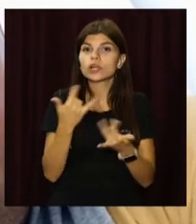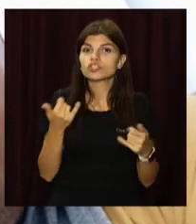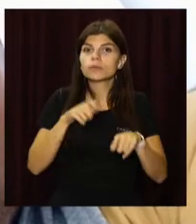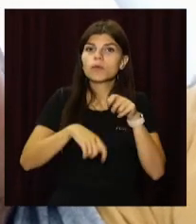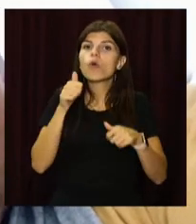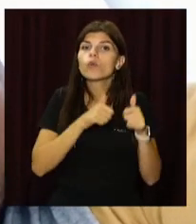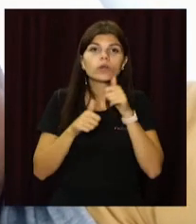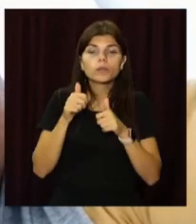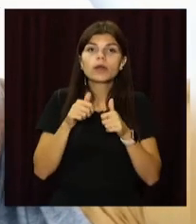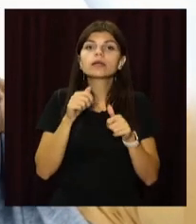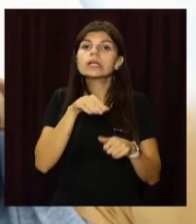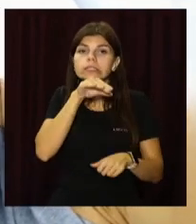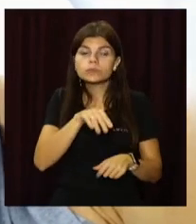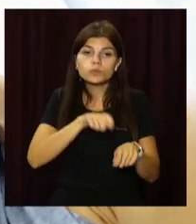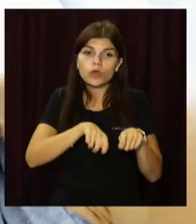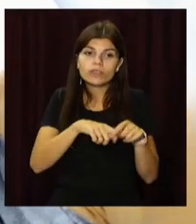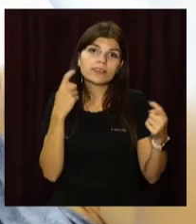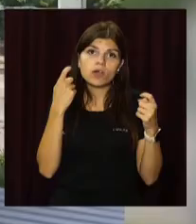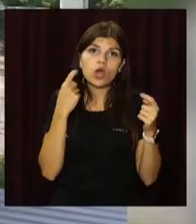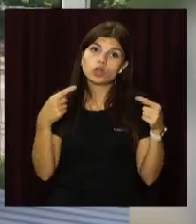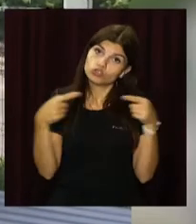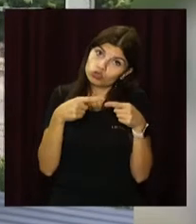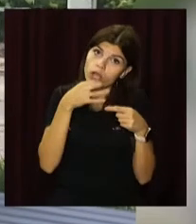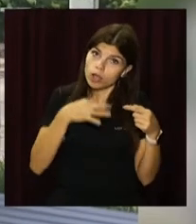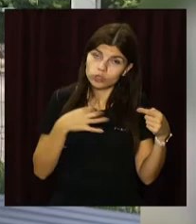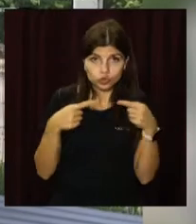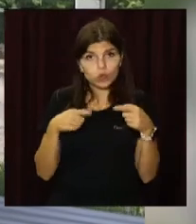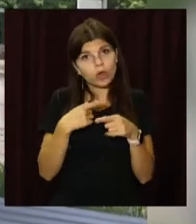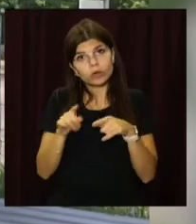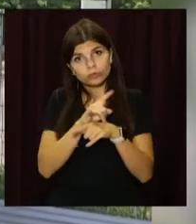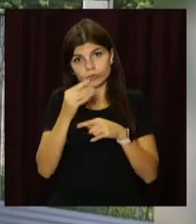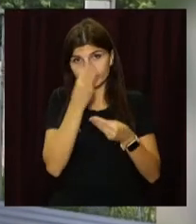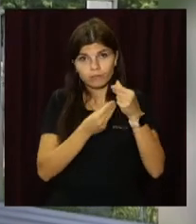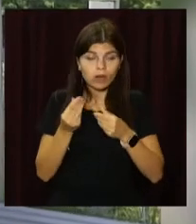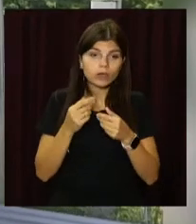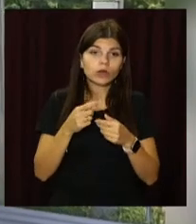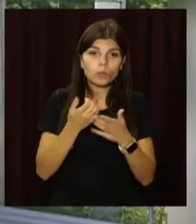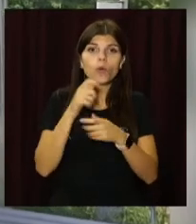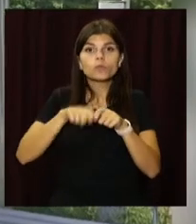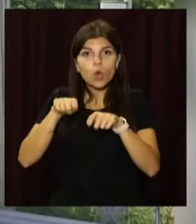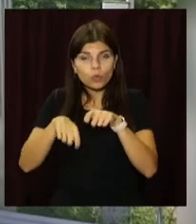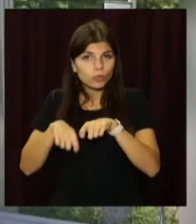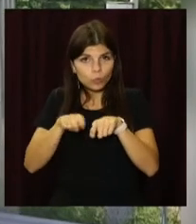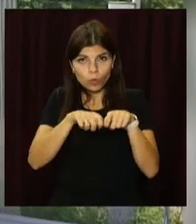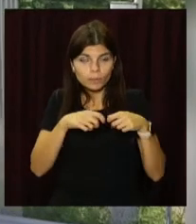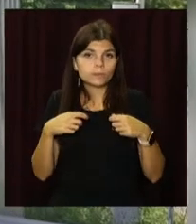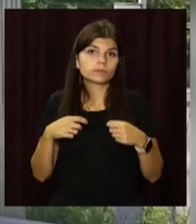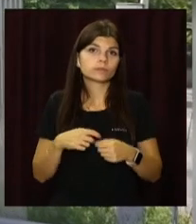експеримент. Експерти перевіряють достовірність інформації та порівнюють її з даними державних станцій